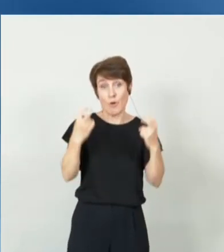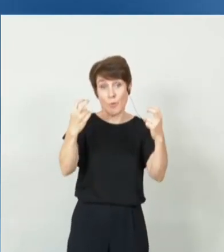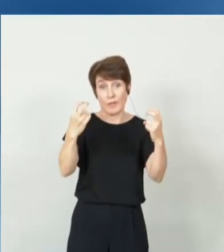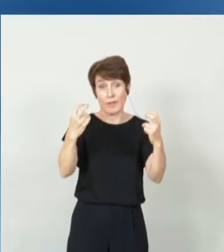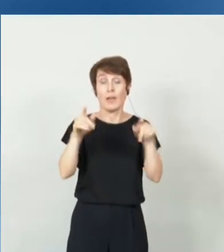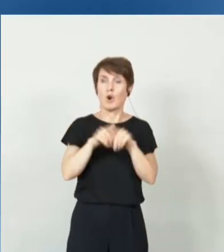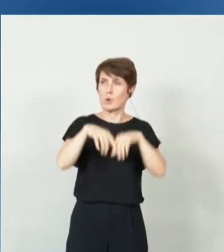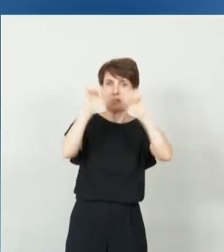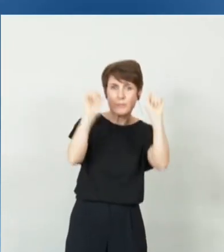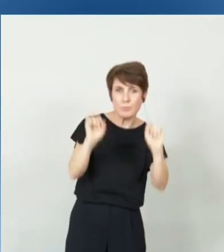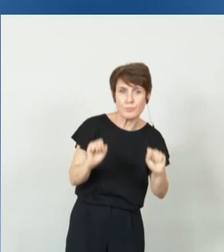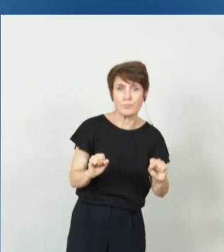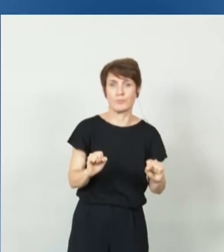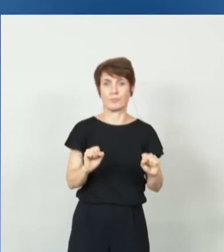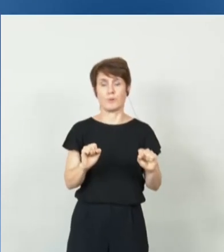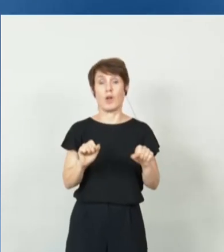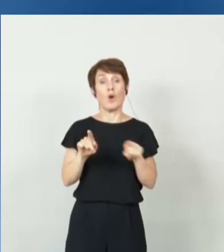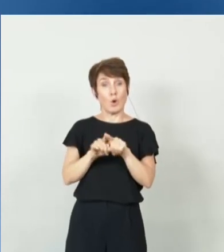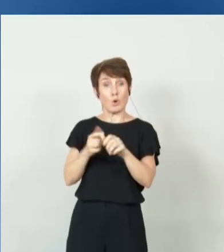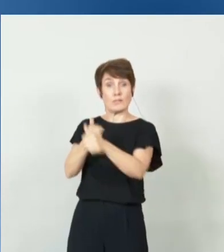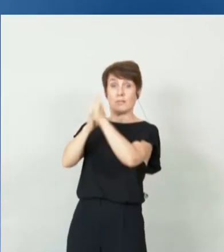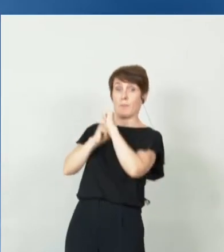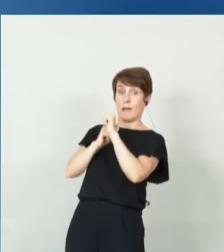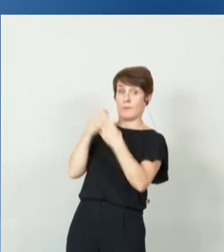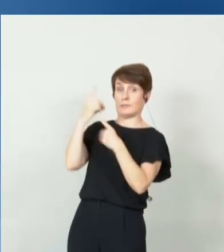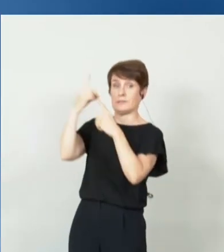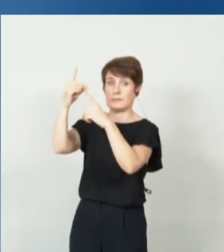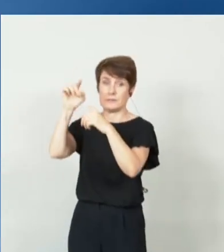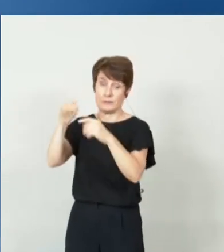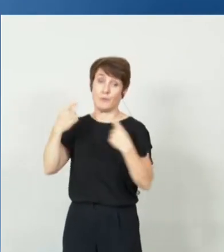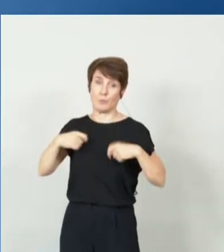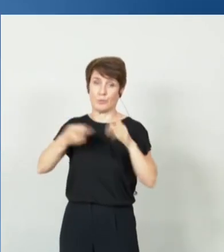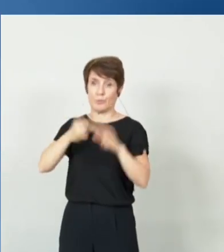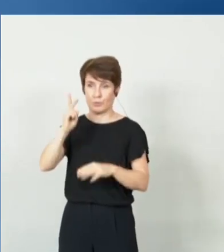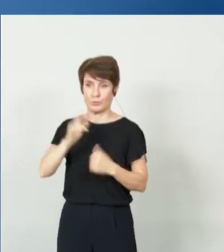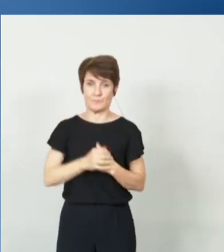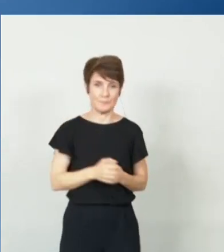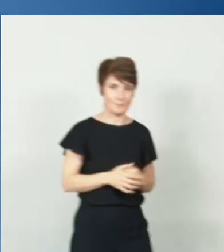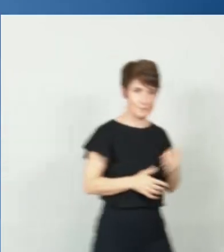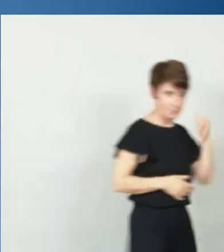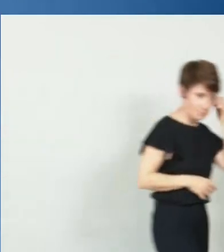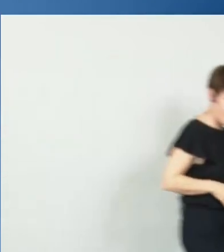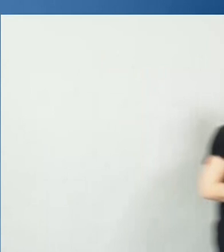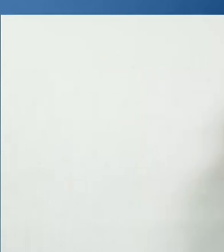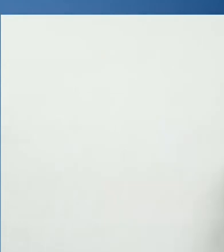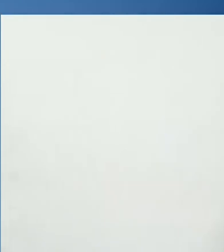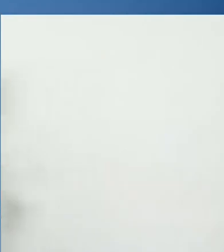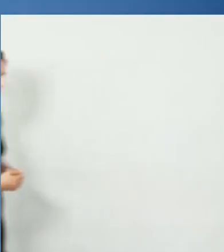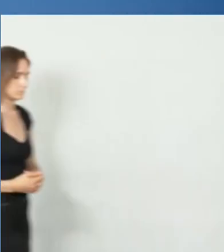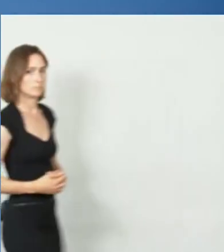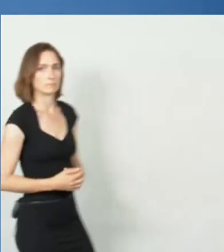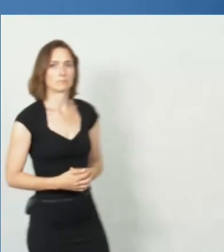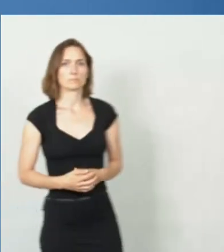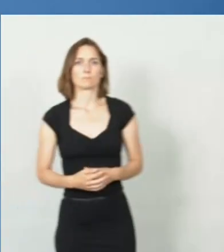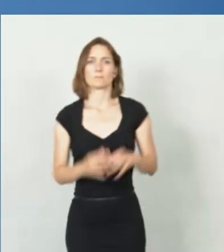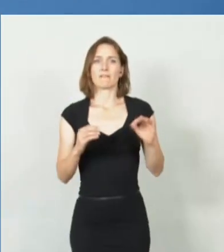nettoyage de contentieux aussi plus 0,5 sur le chapitre 012 qui concerne donc